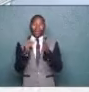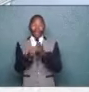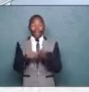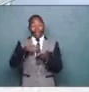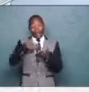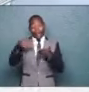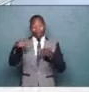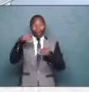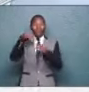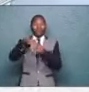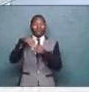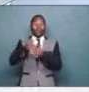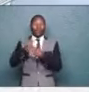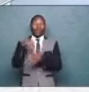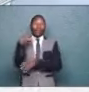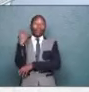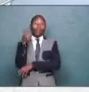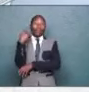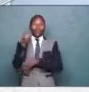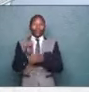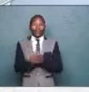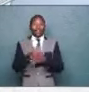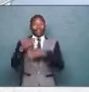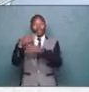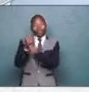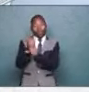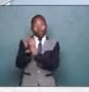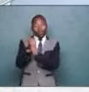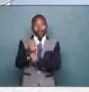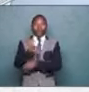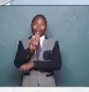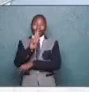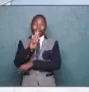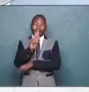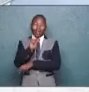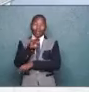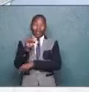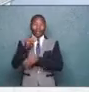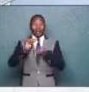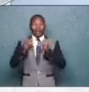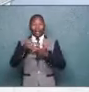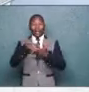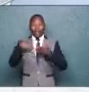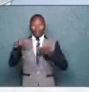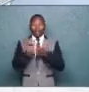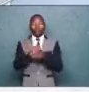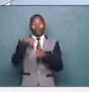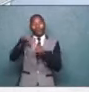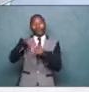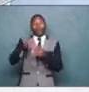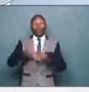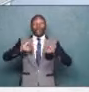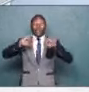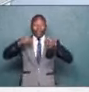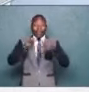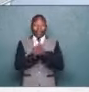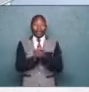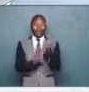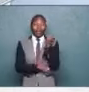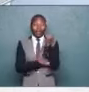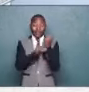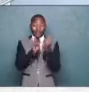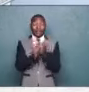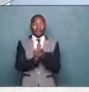komanso kalembera wa vote wa dziko lonse, bungwe loyendetsa zisankho lipangitsa kalembera wa vote woyesera